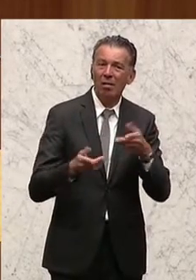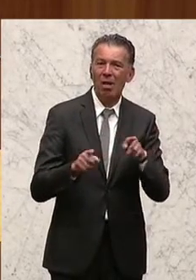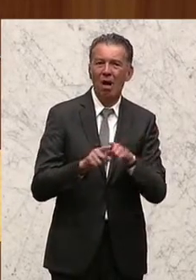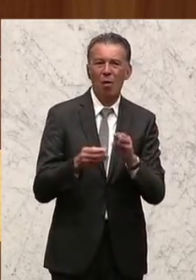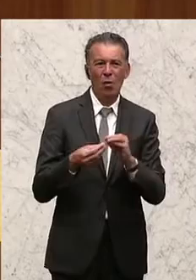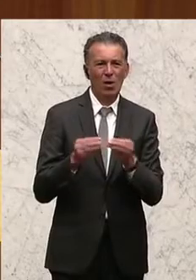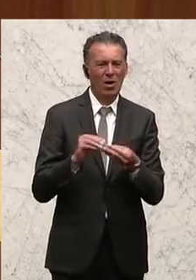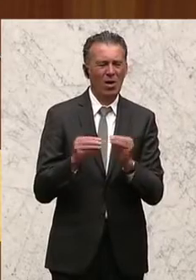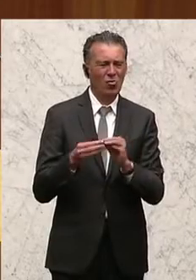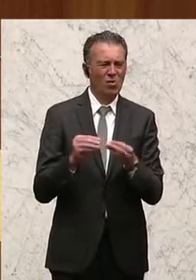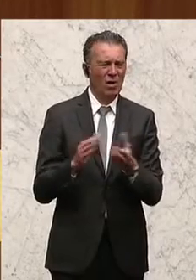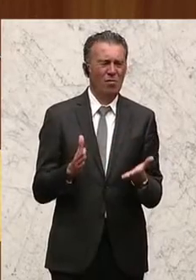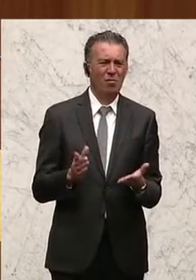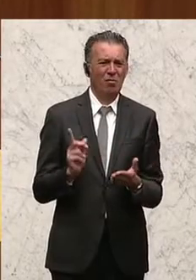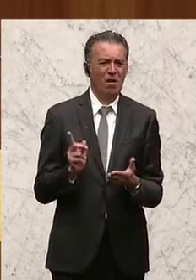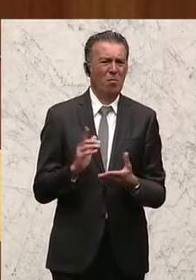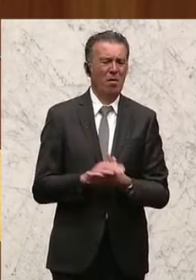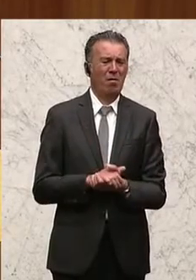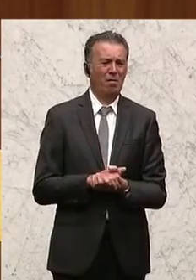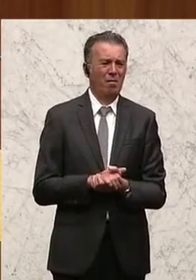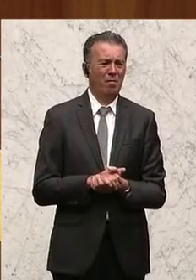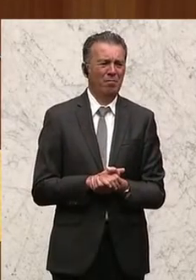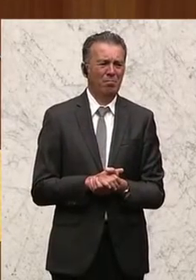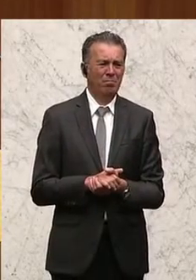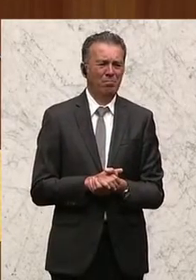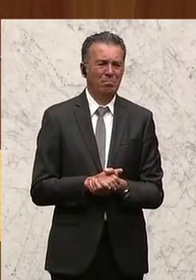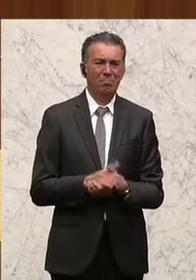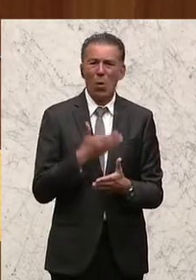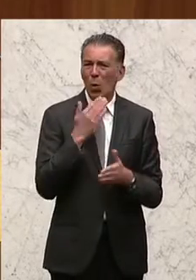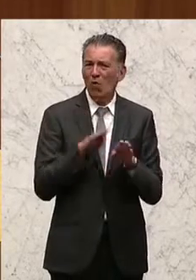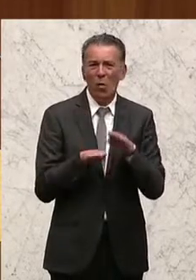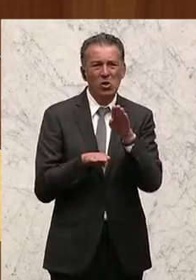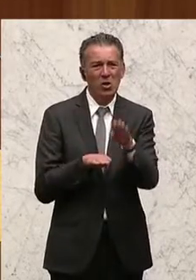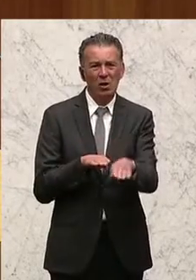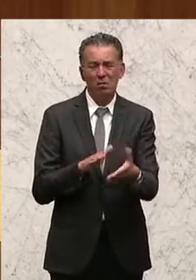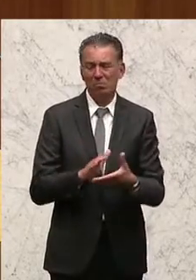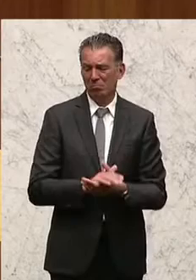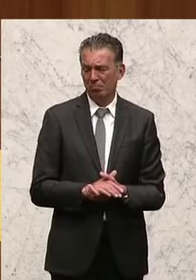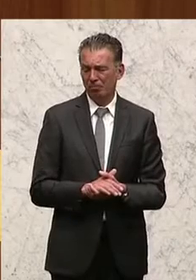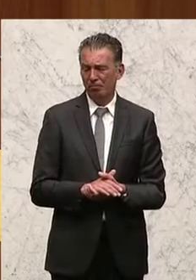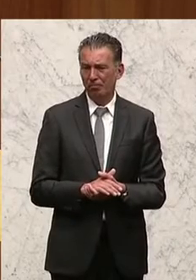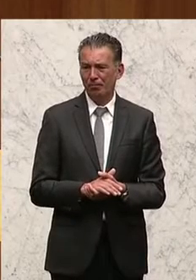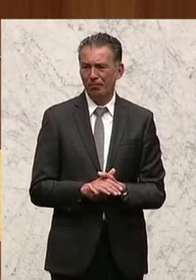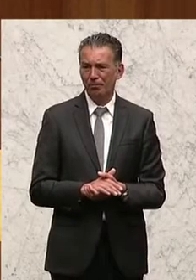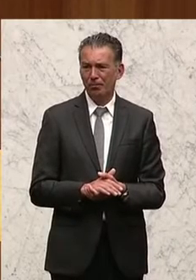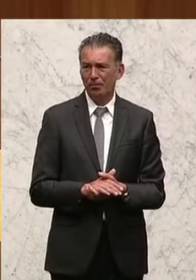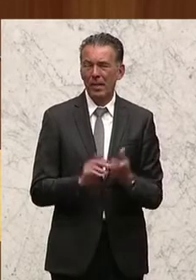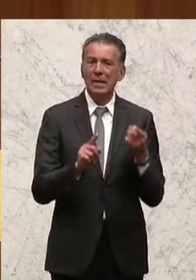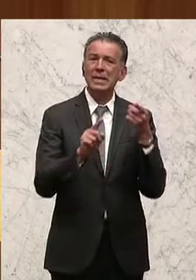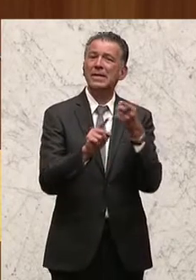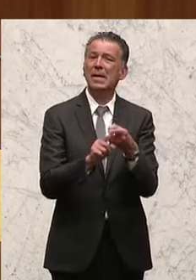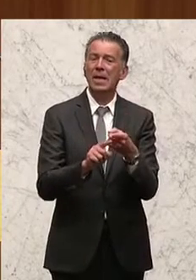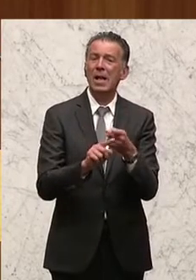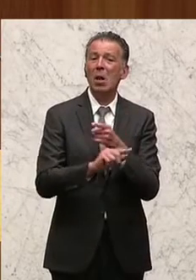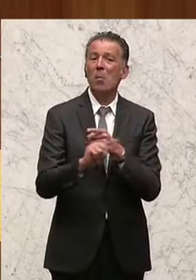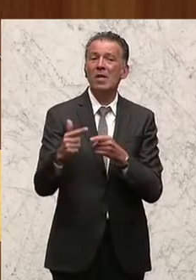eine Geschäftemacherei, bringt uns aber im Endeffekt nicht wirklich weiter. So, was ist wirklich das Ziel, das wir